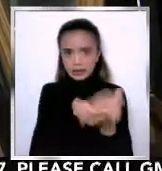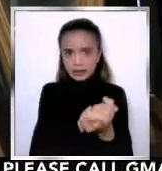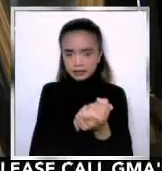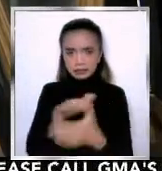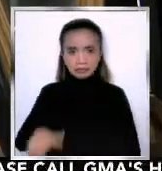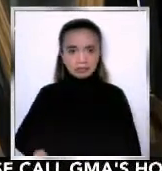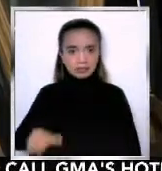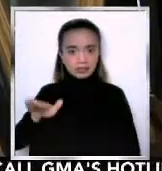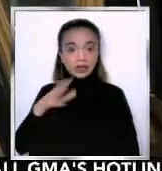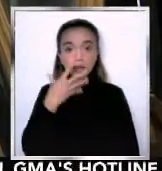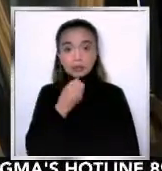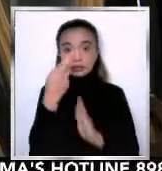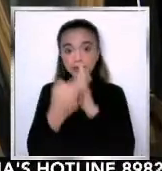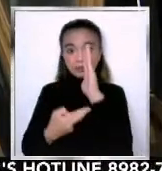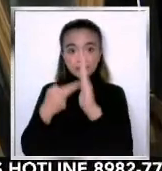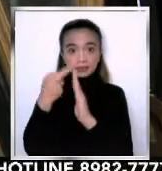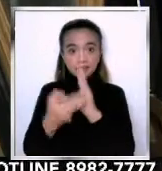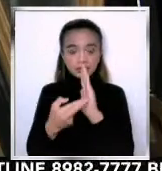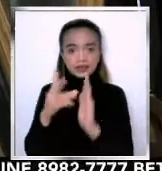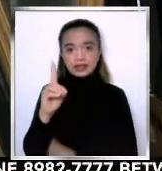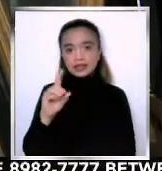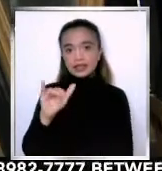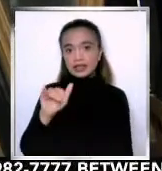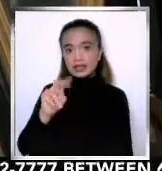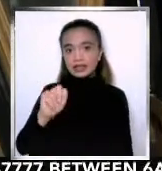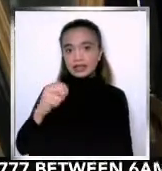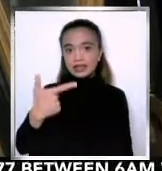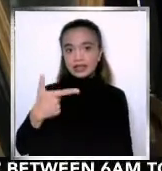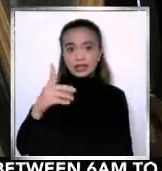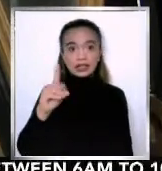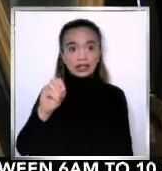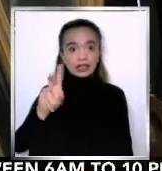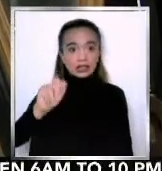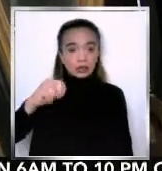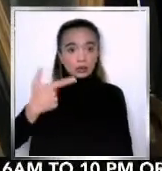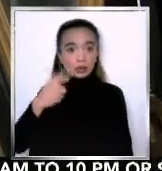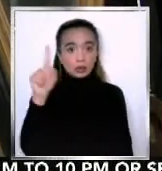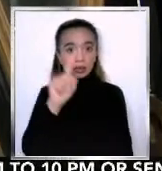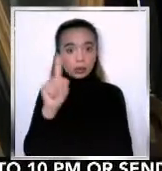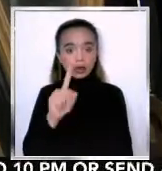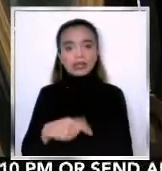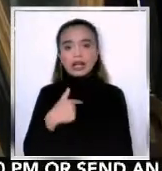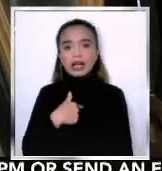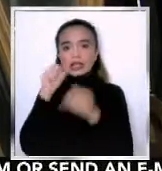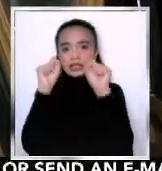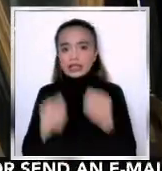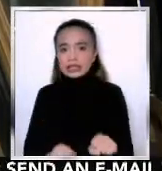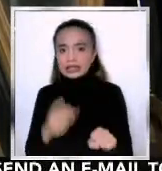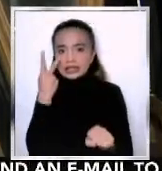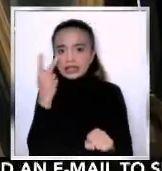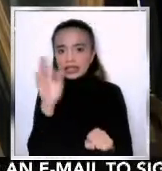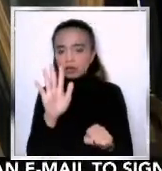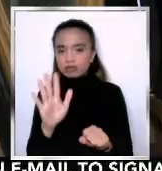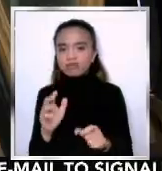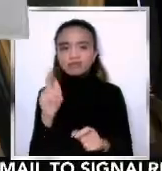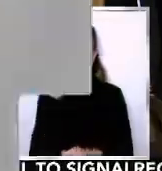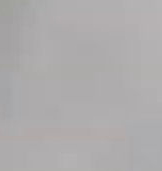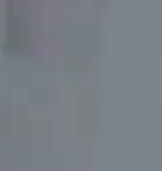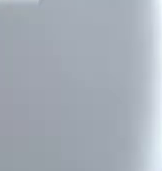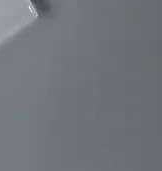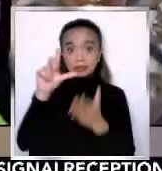Kapuso Primetime King Ding Dong Dantes sa inaabangang world premiere ng I Can See You Alternate mamaya na. Yan ang aking chika.